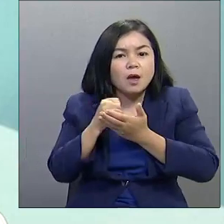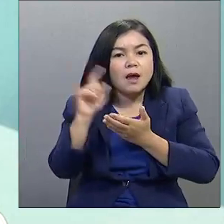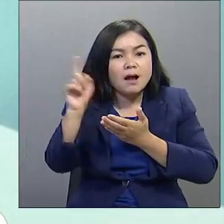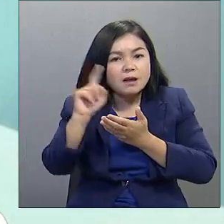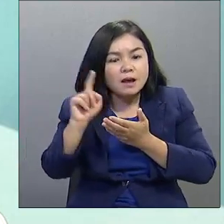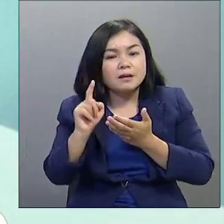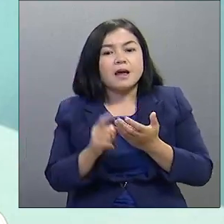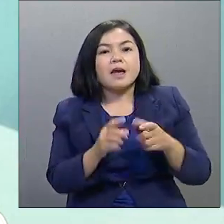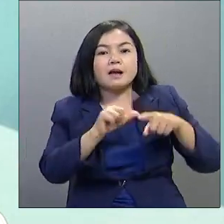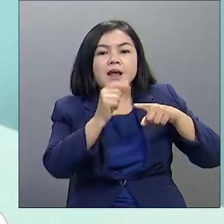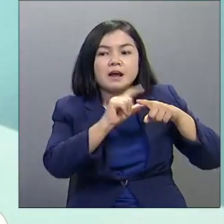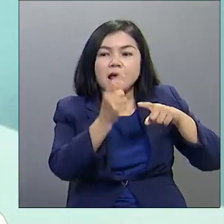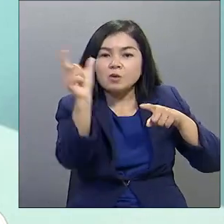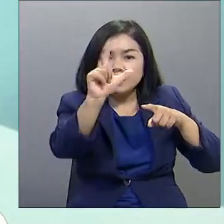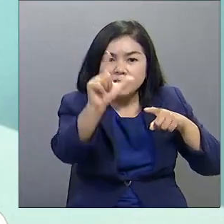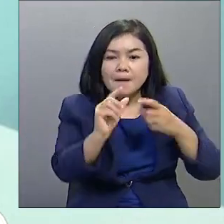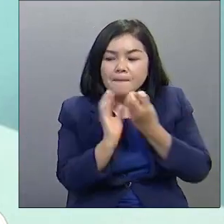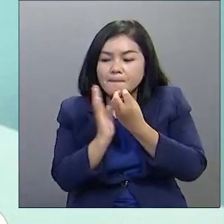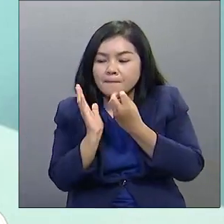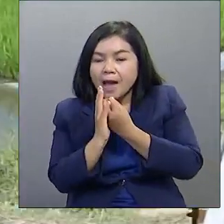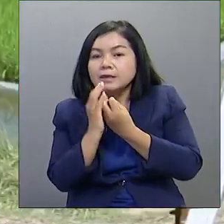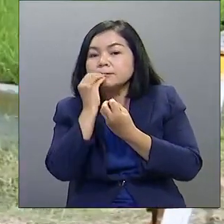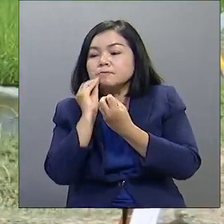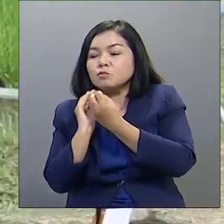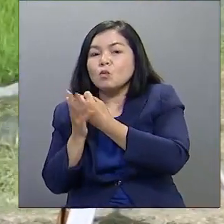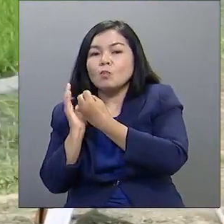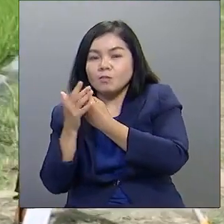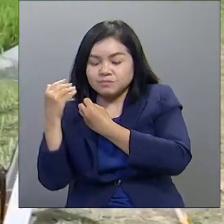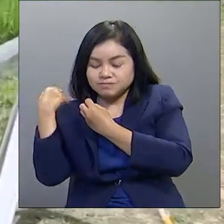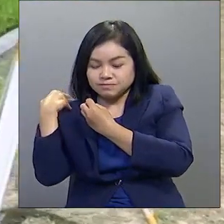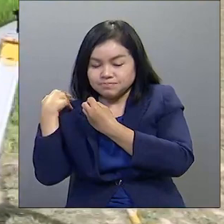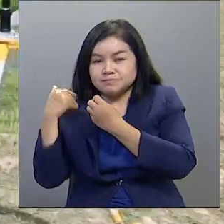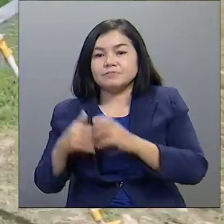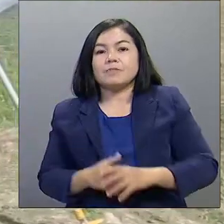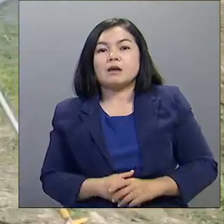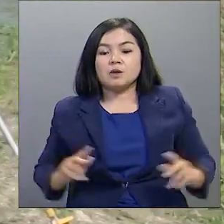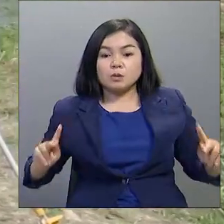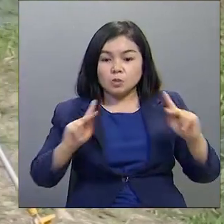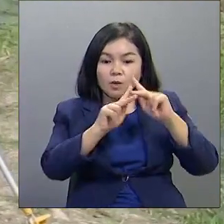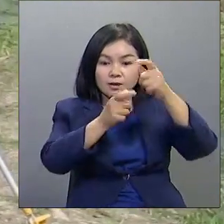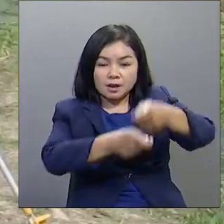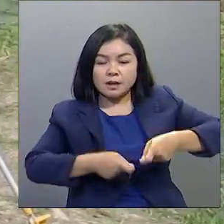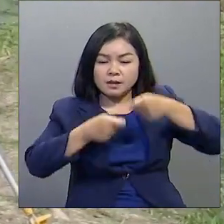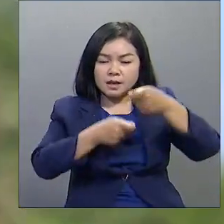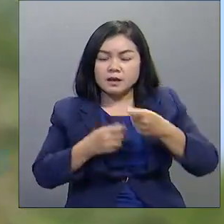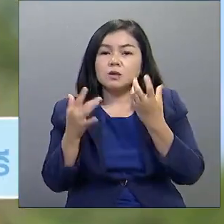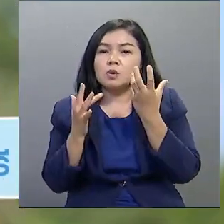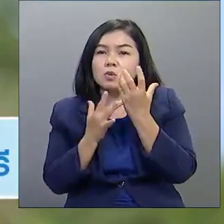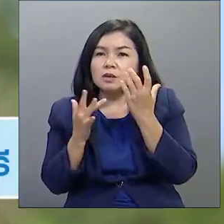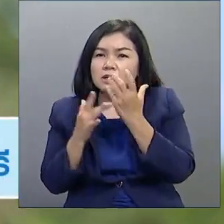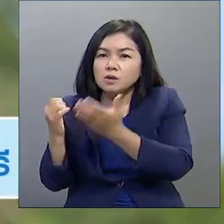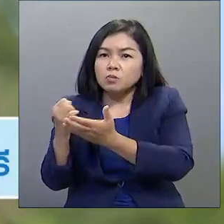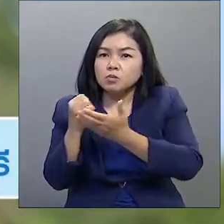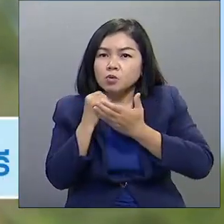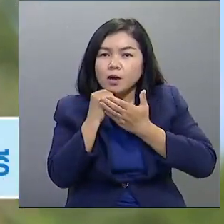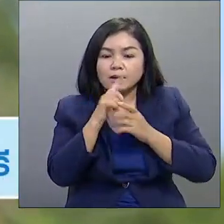าวโพดข้าวผักแล้วก็ผลไม้ค่ะโดยกระทรวงเกษตรและสหกรณ์นำนวัตกรรมมาช่วยพัฒนาผลผลิ